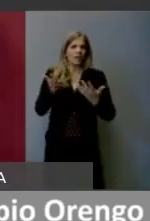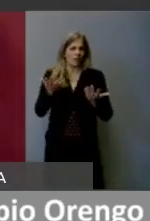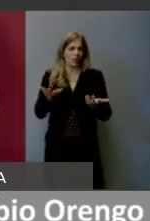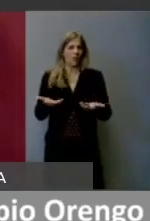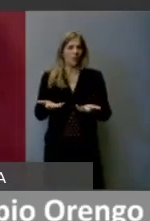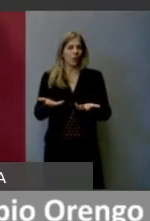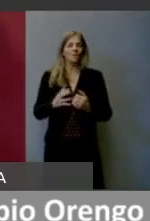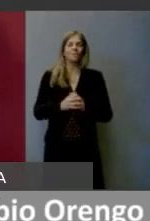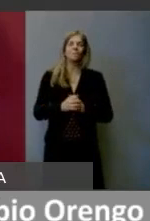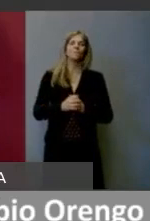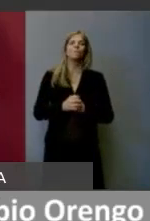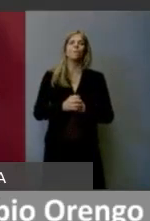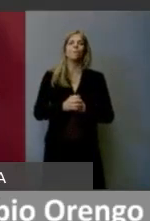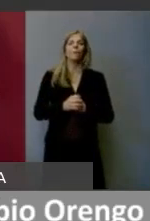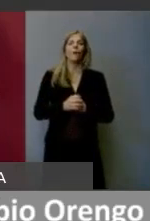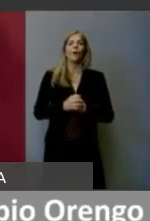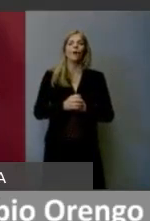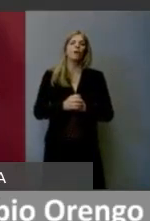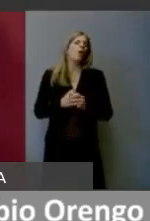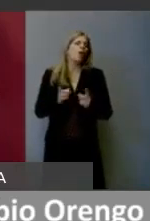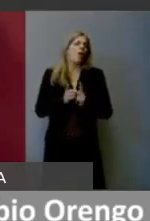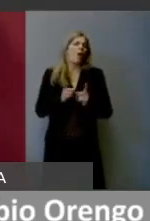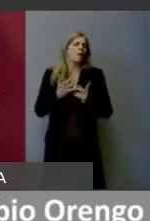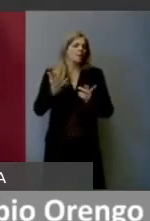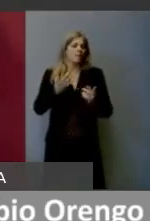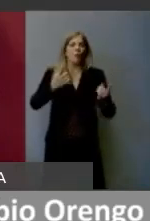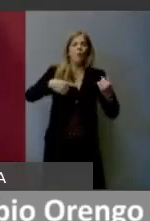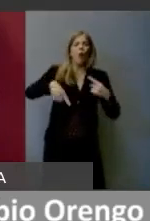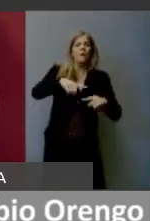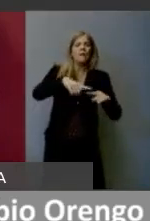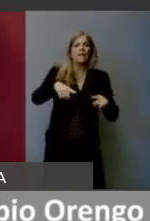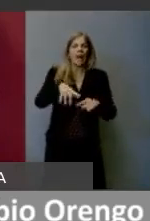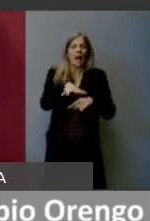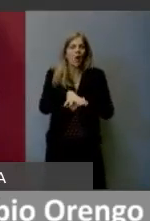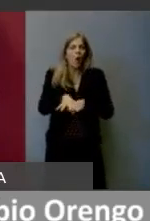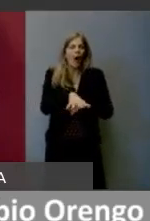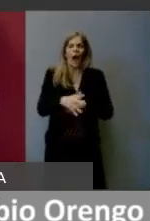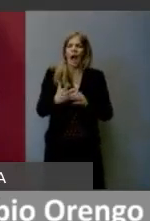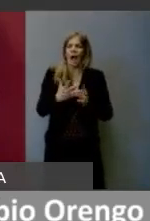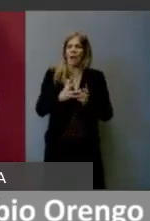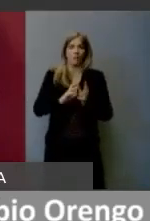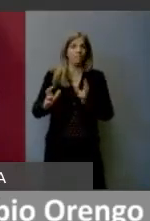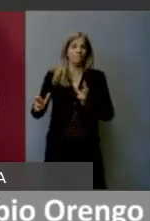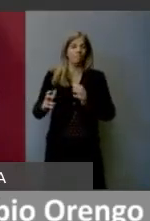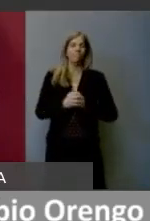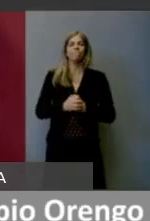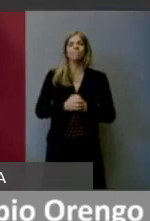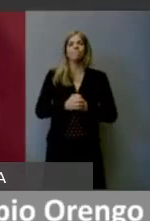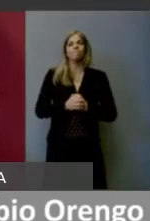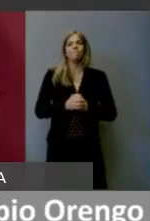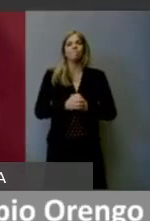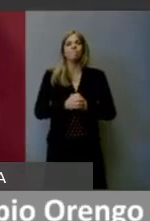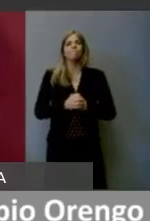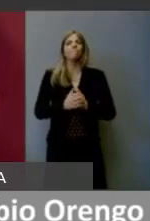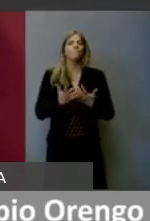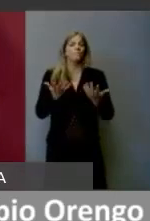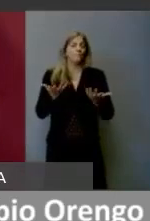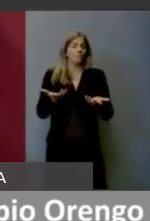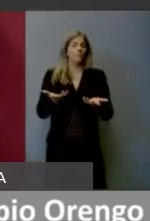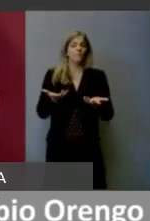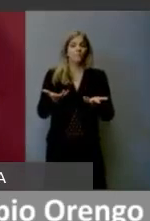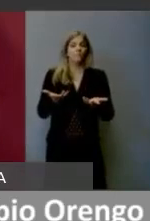su queste materie, così come intervengono sulla mobilità secondaria e fanno altre cose. E questo lo stabilisce